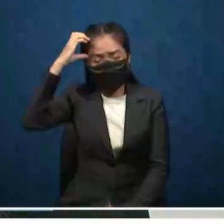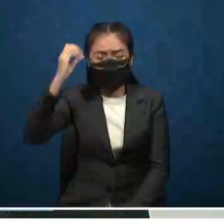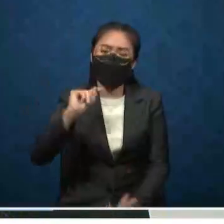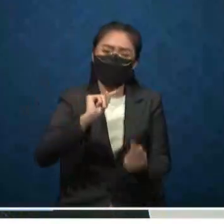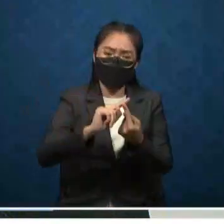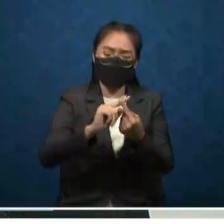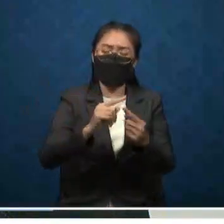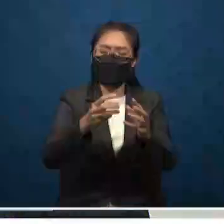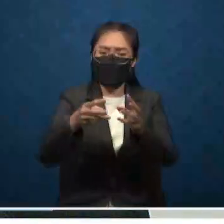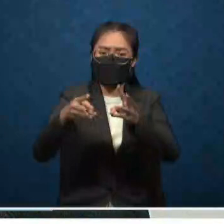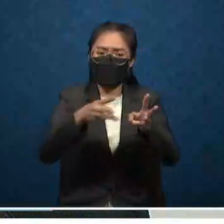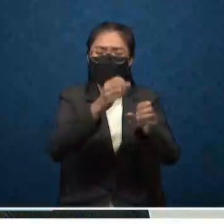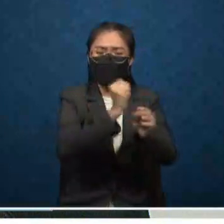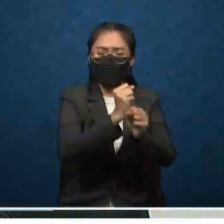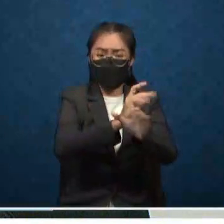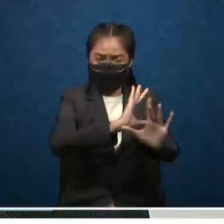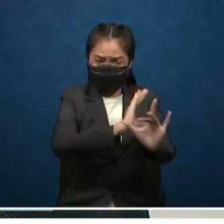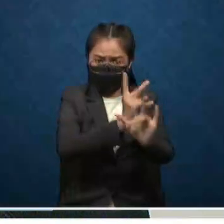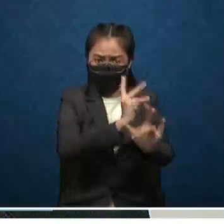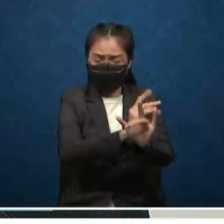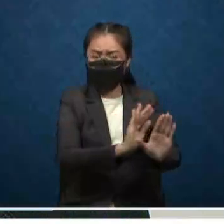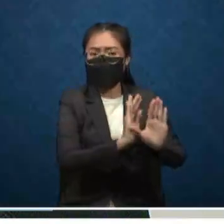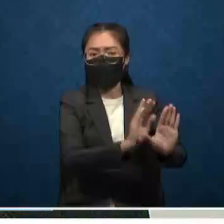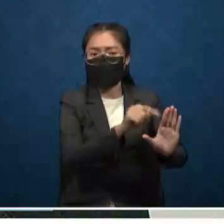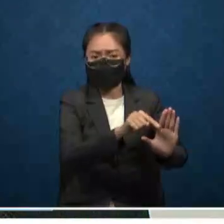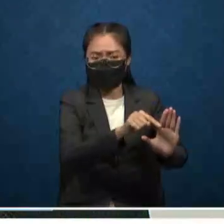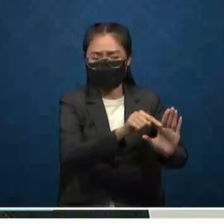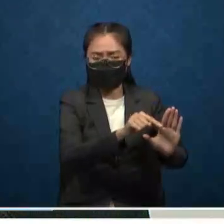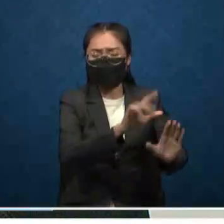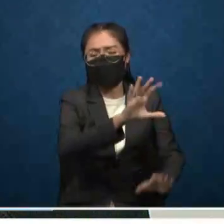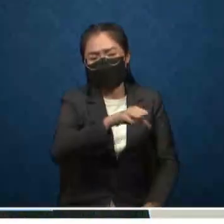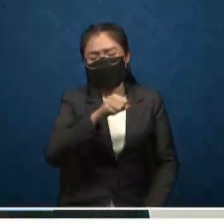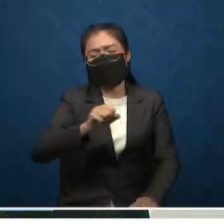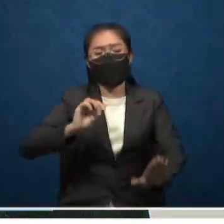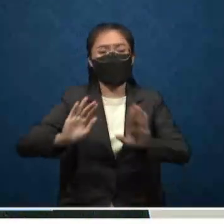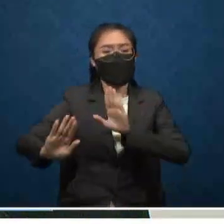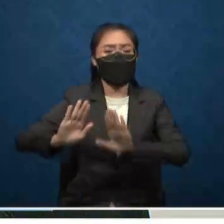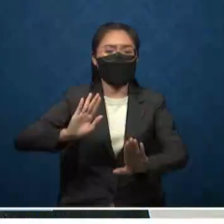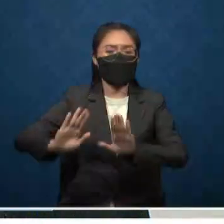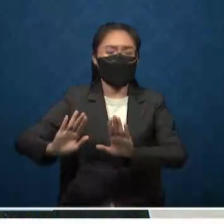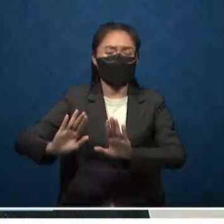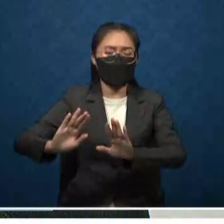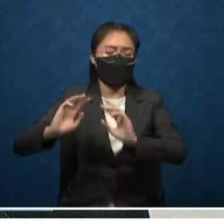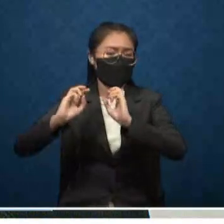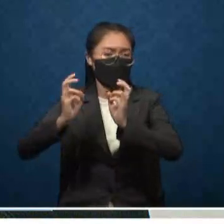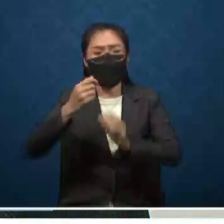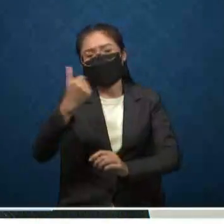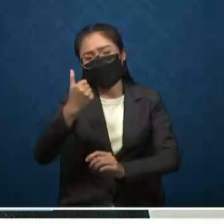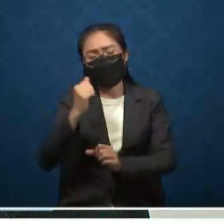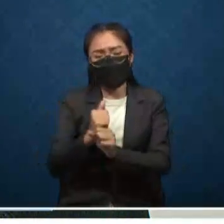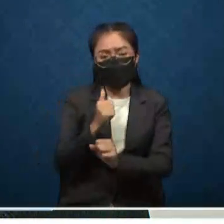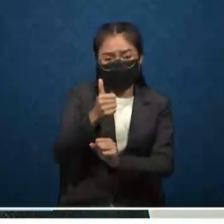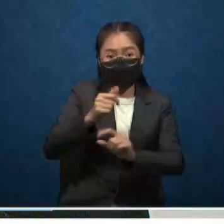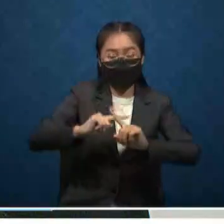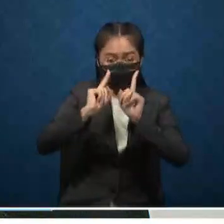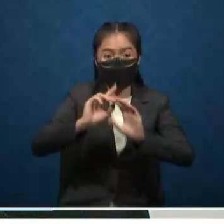น่าจะถูกหยิบยกขึมาอาจจะเปรยบเทยบกบกรณีอนบางก็ได้แต่ผมคิดว่าร